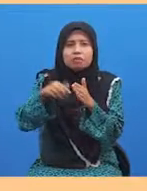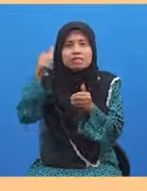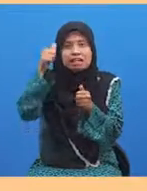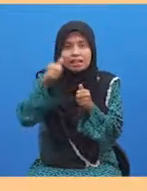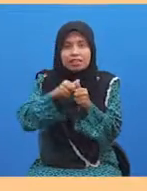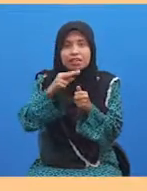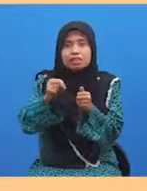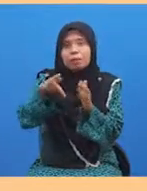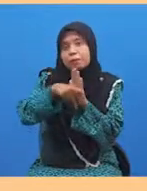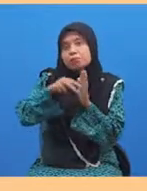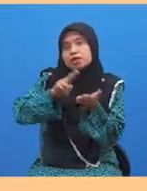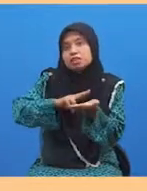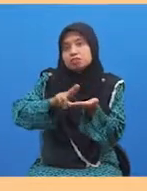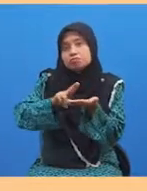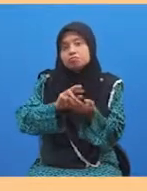ingatan pembaca.